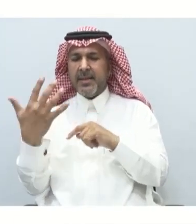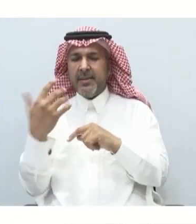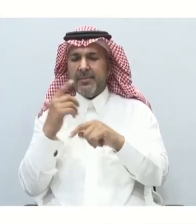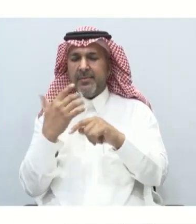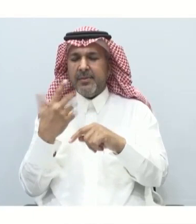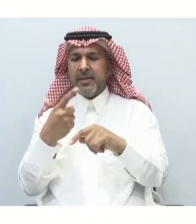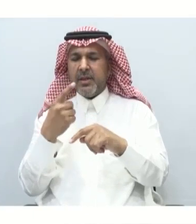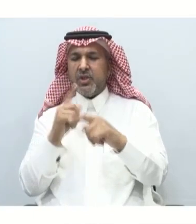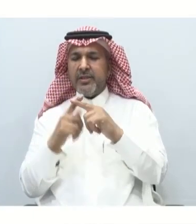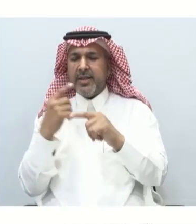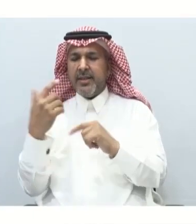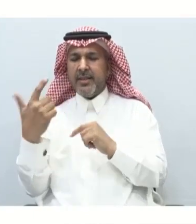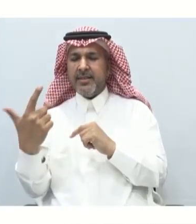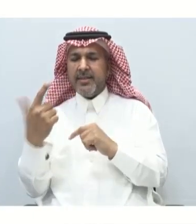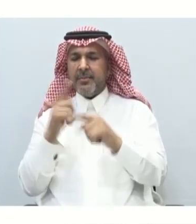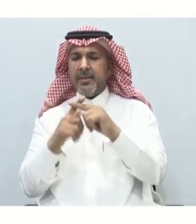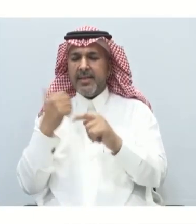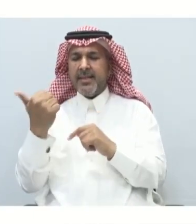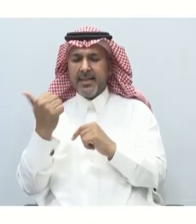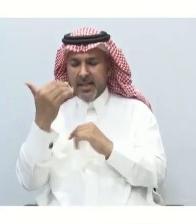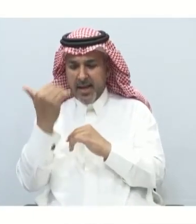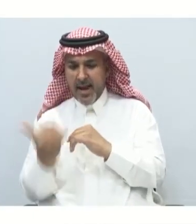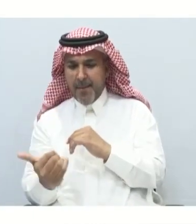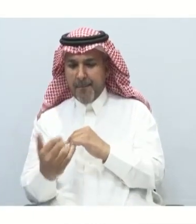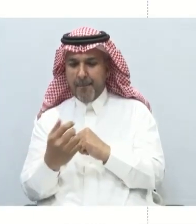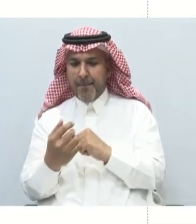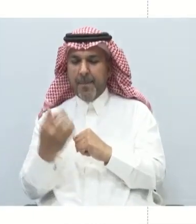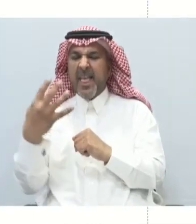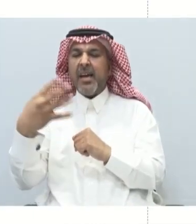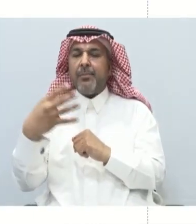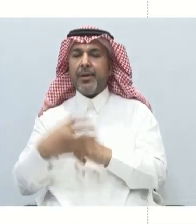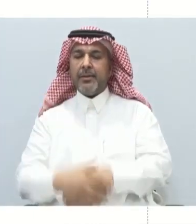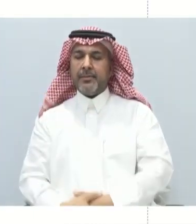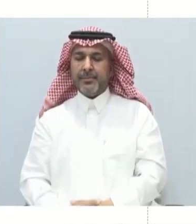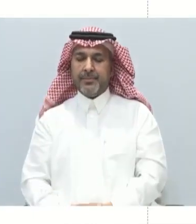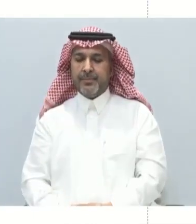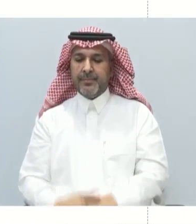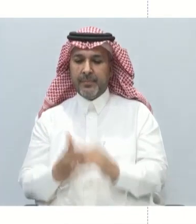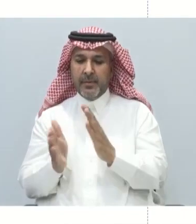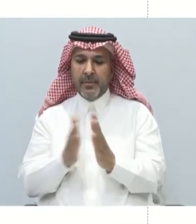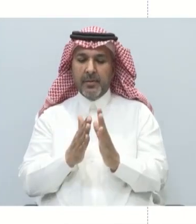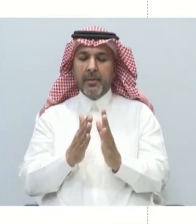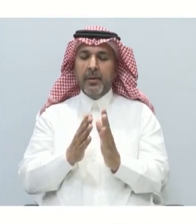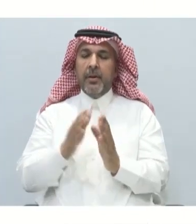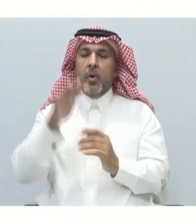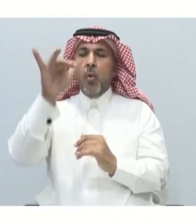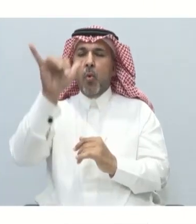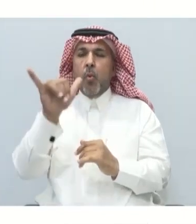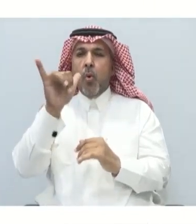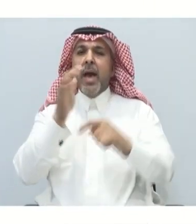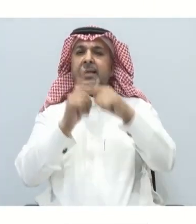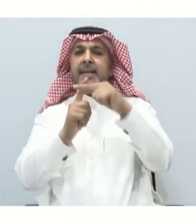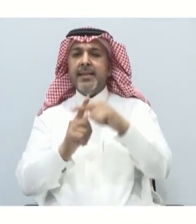15 ز 7 ئ 6 اذا مجموعها كم مجموعها 40 اذا عناصر الاكس